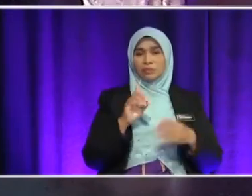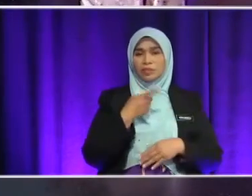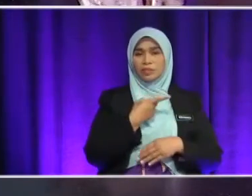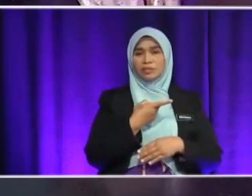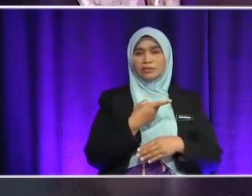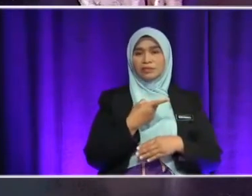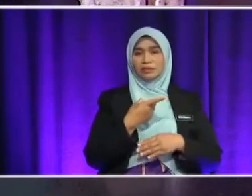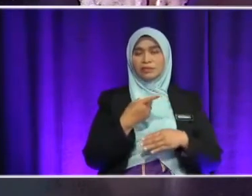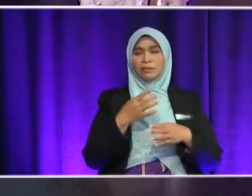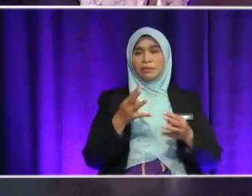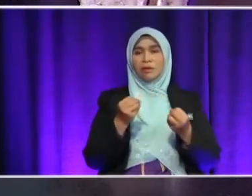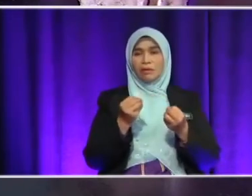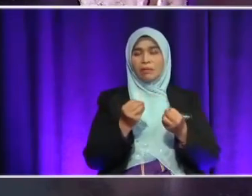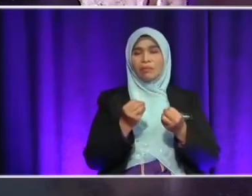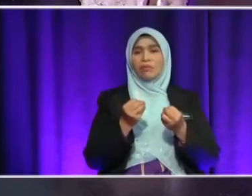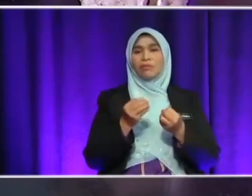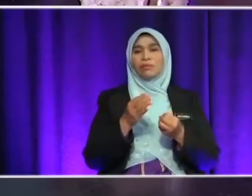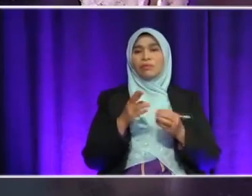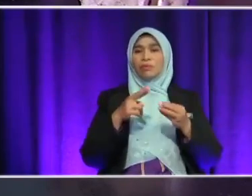minta rumusan